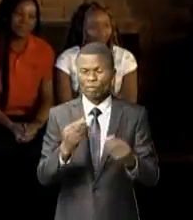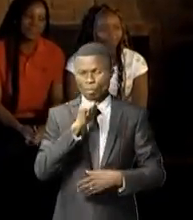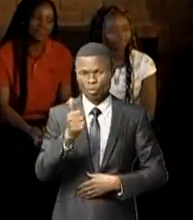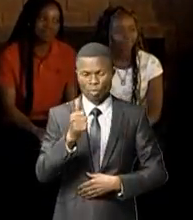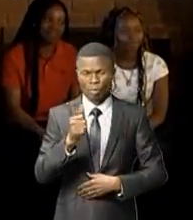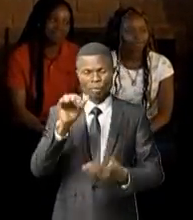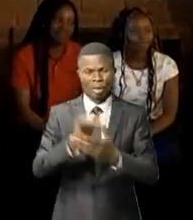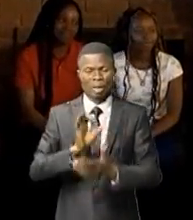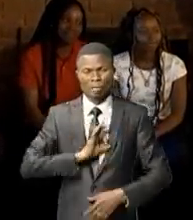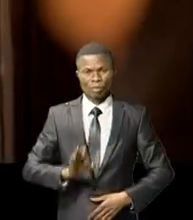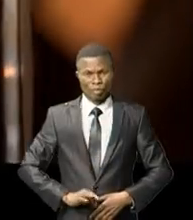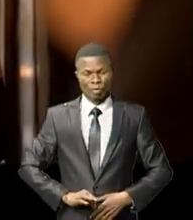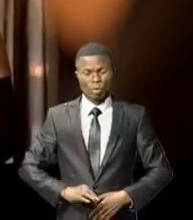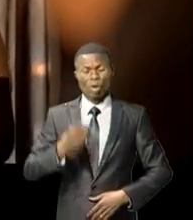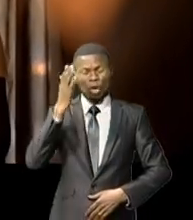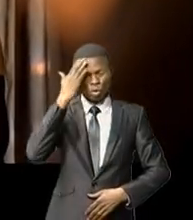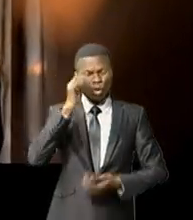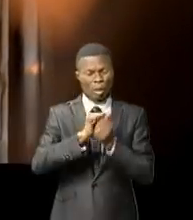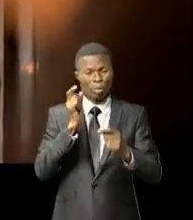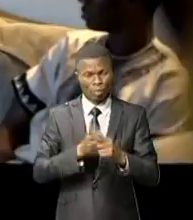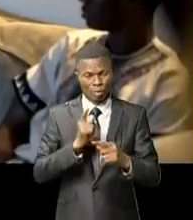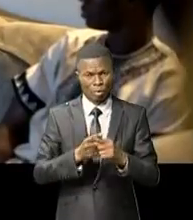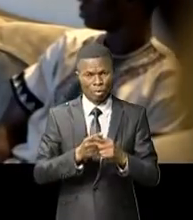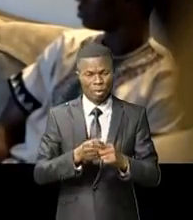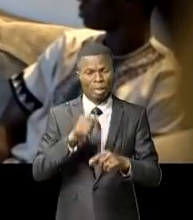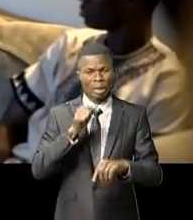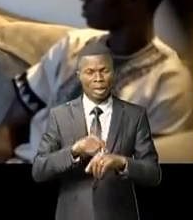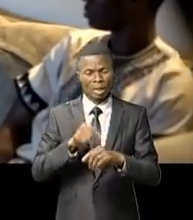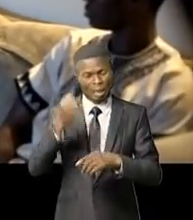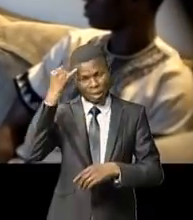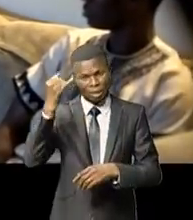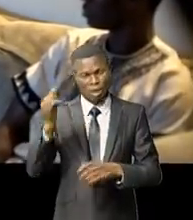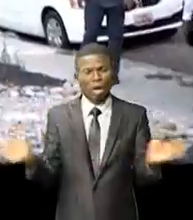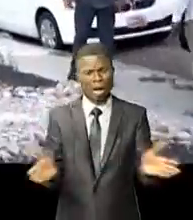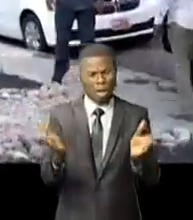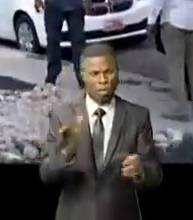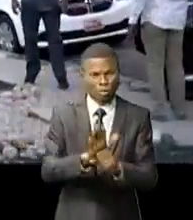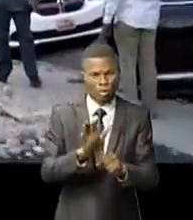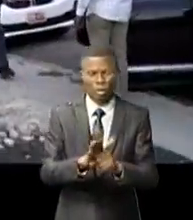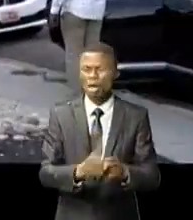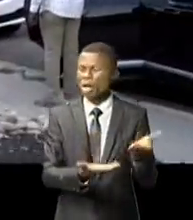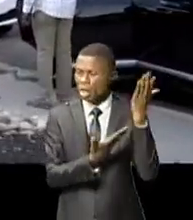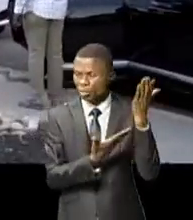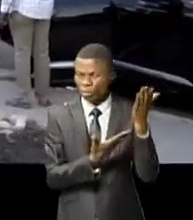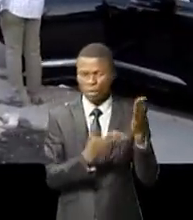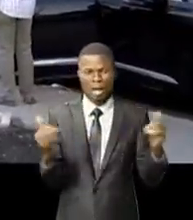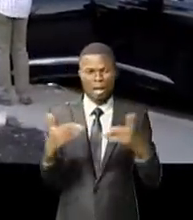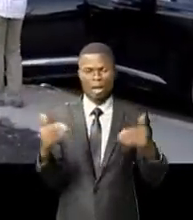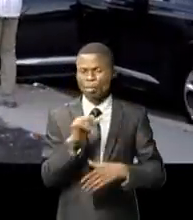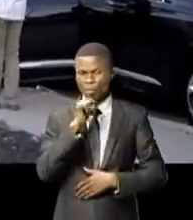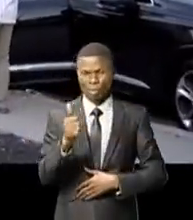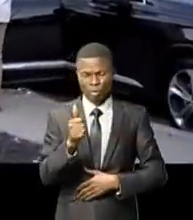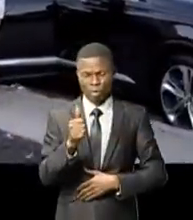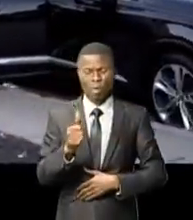L'épouse du chef de l'État en mesure la difficulté, mais pas le temps d'y penser. La motivation est plus grande que la peur pour ce